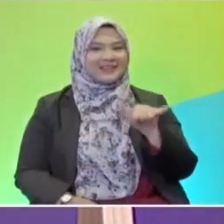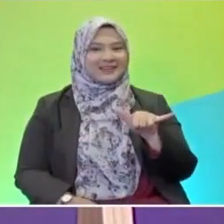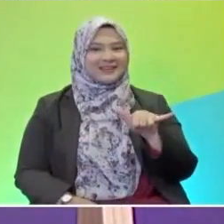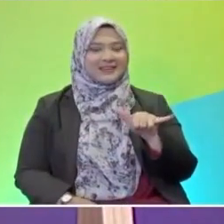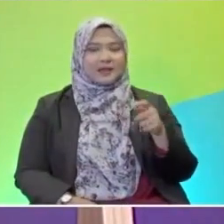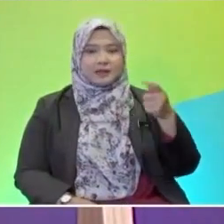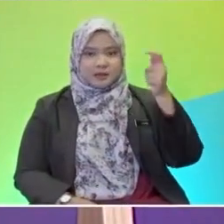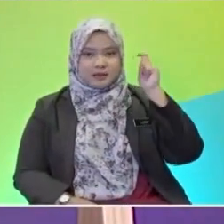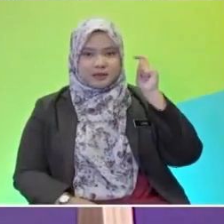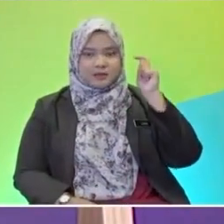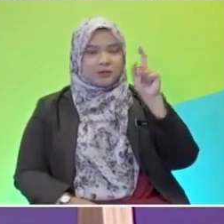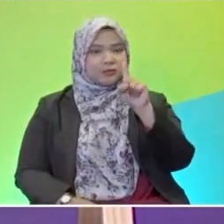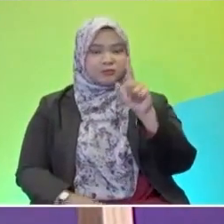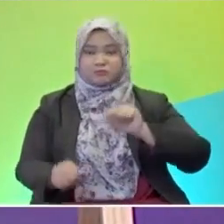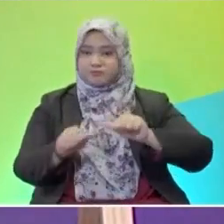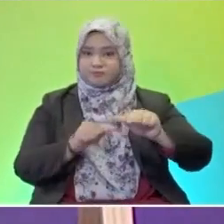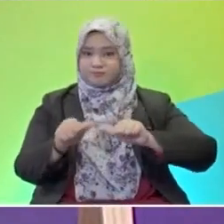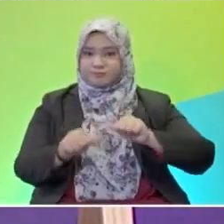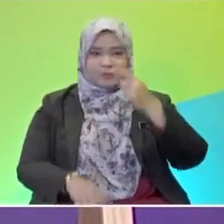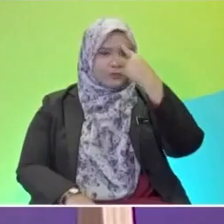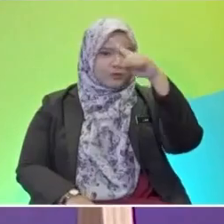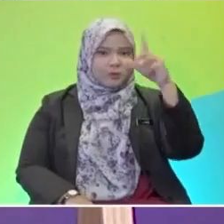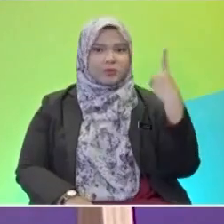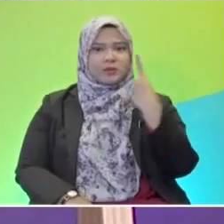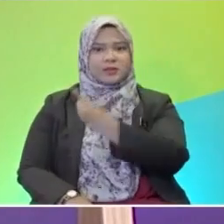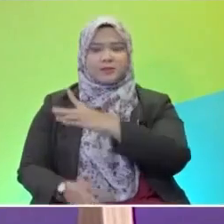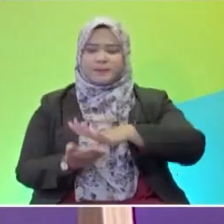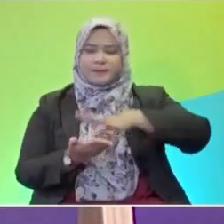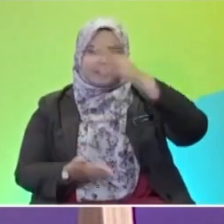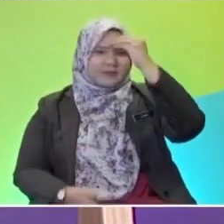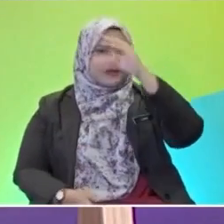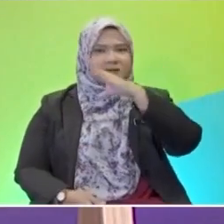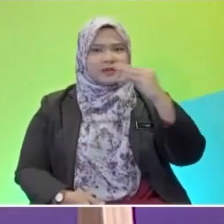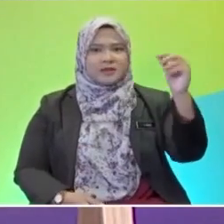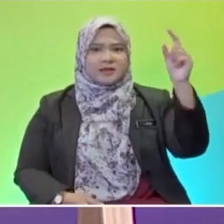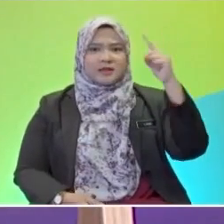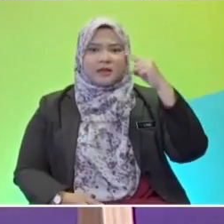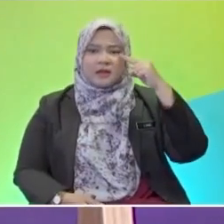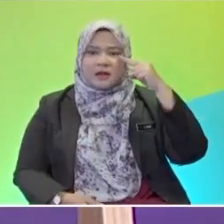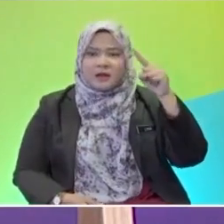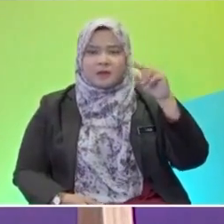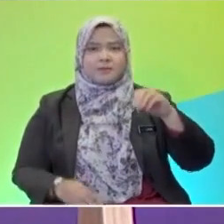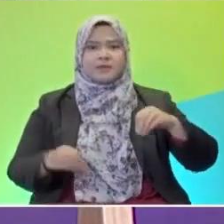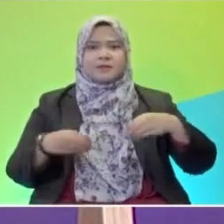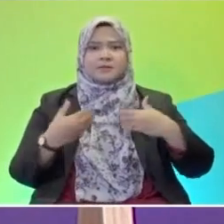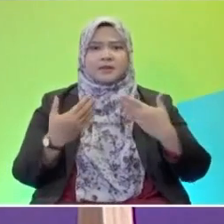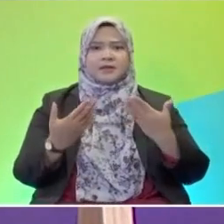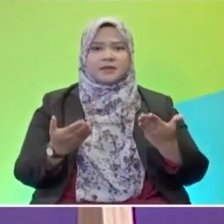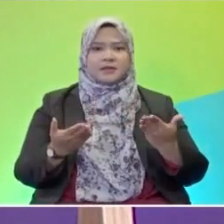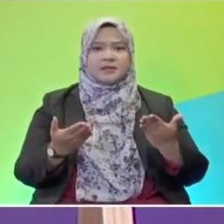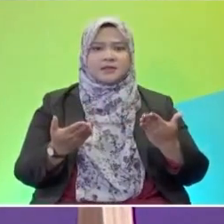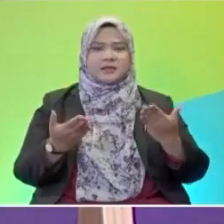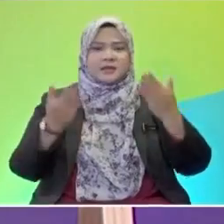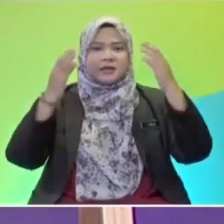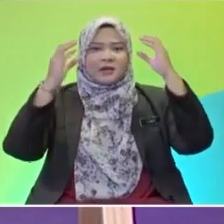cara bagaimana untuk menghasilkan Pelangi sendiri di rumah saya sangat pasti bahwa di rumah terdapat lampu